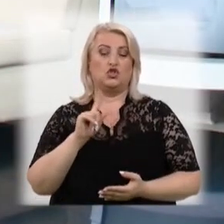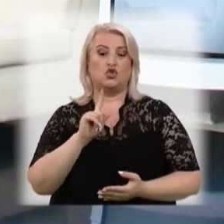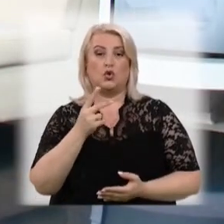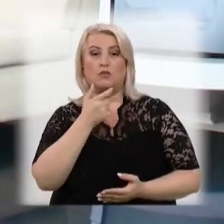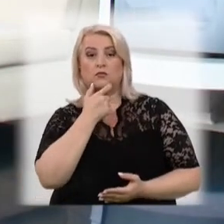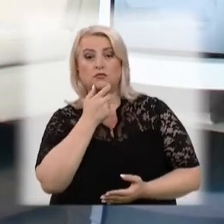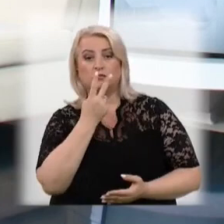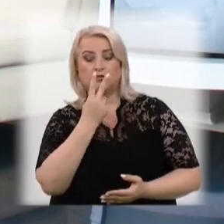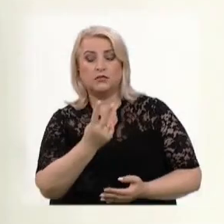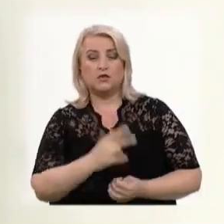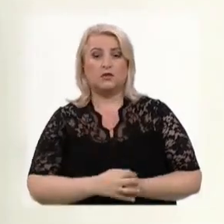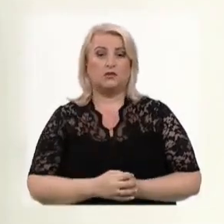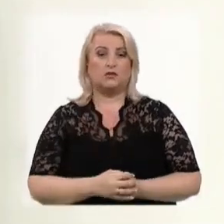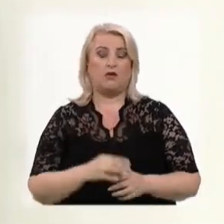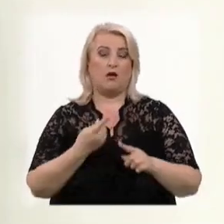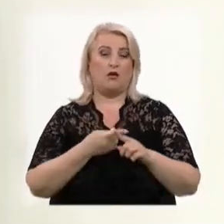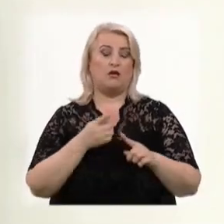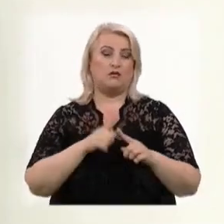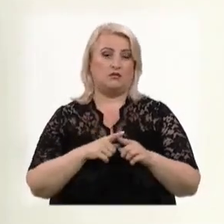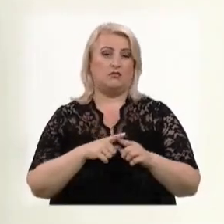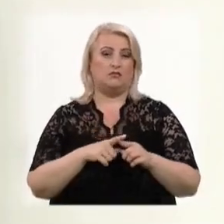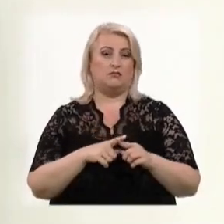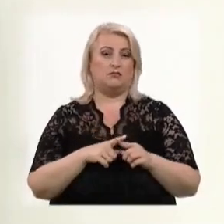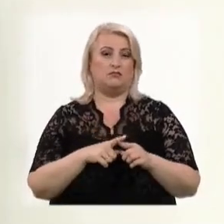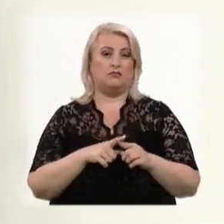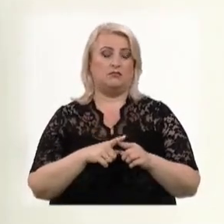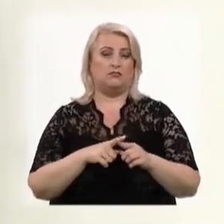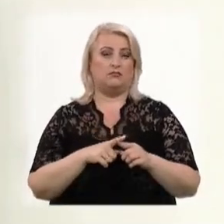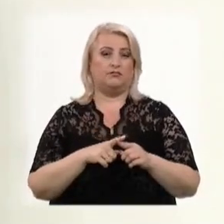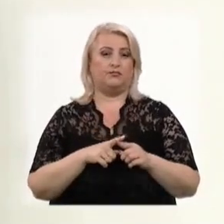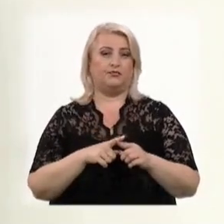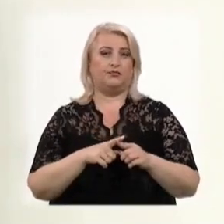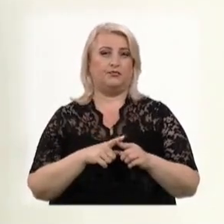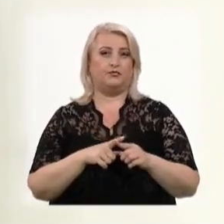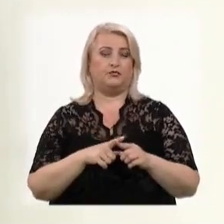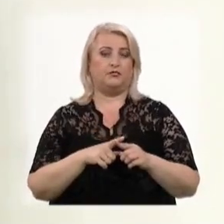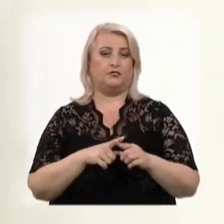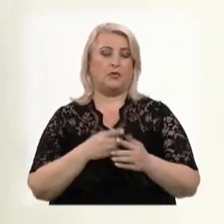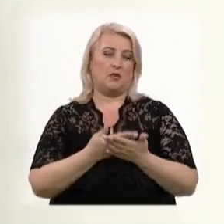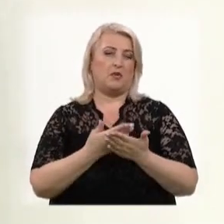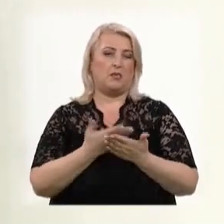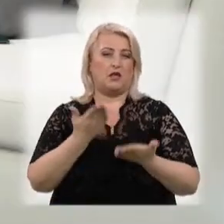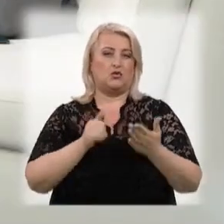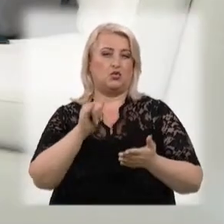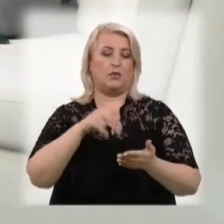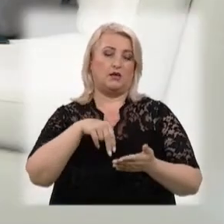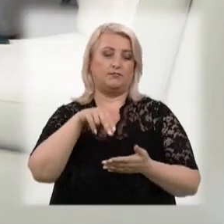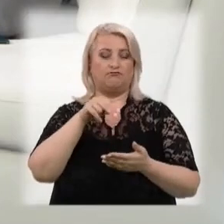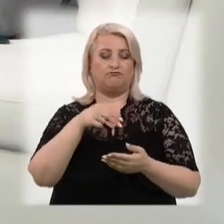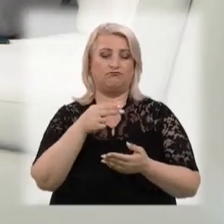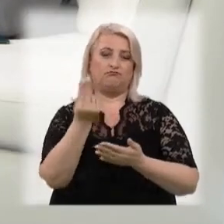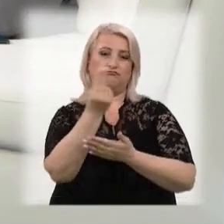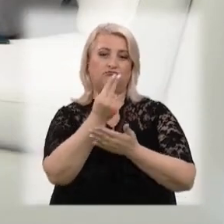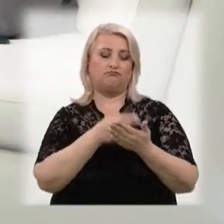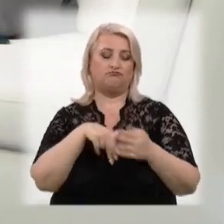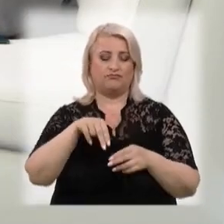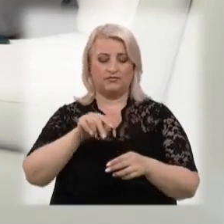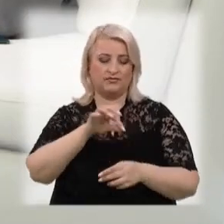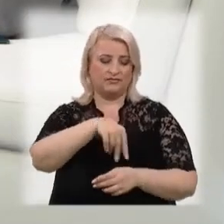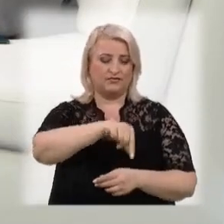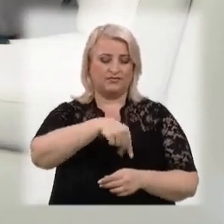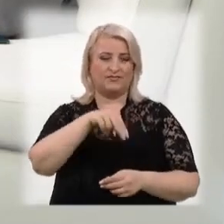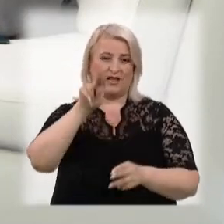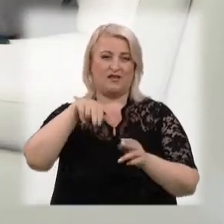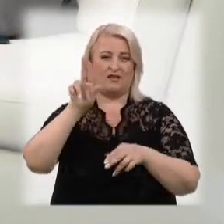să urmărești este un element în care daca ai avea acuarele Gabi să desenezi un peisaj da